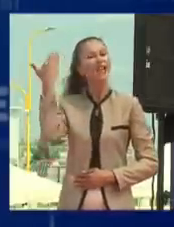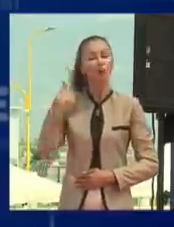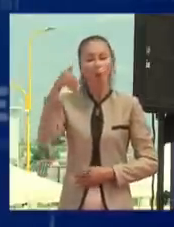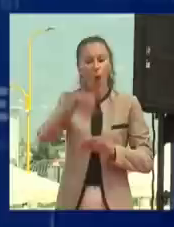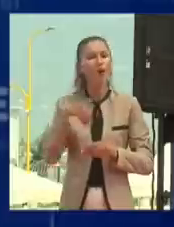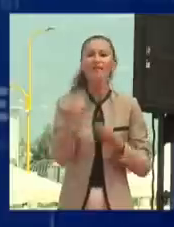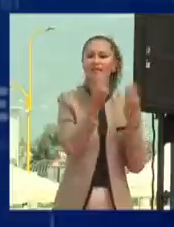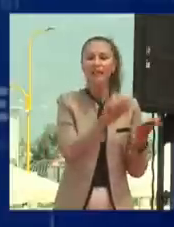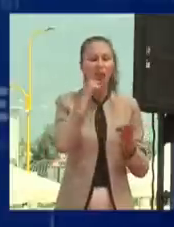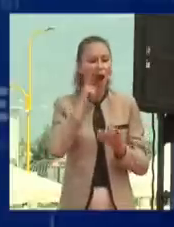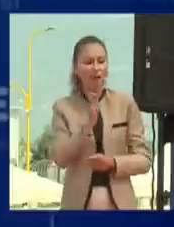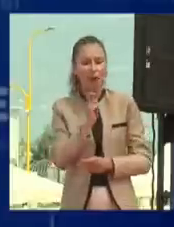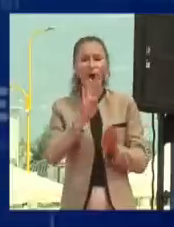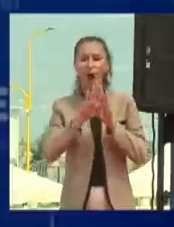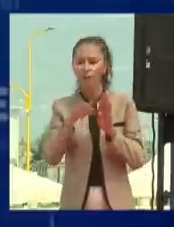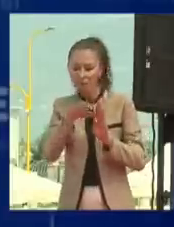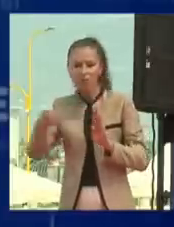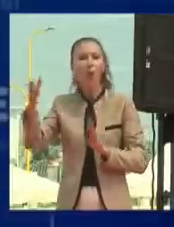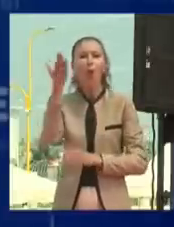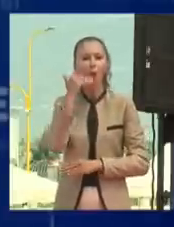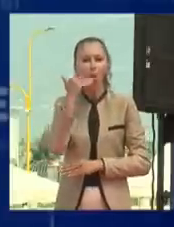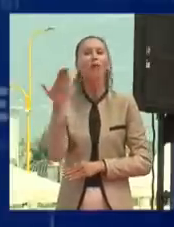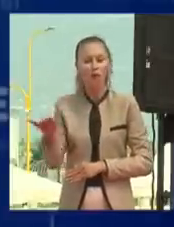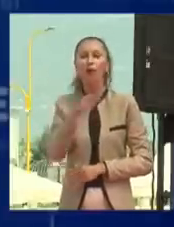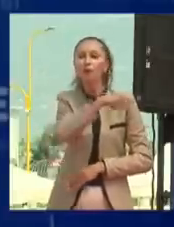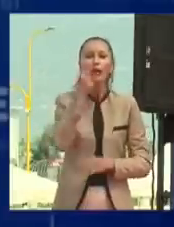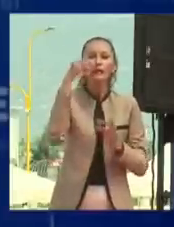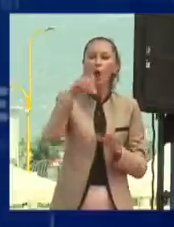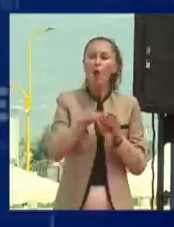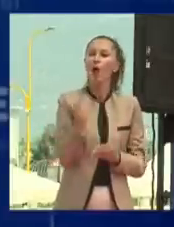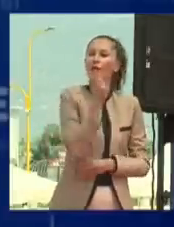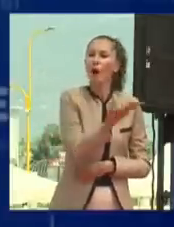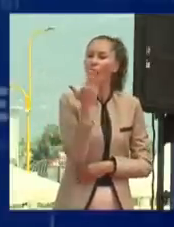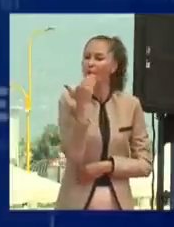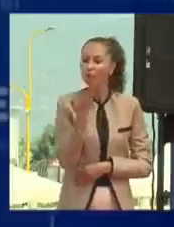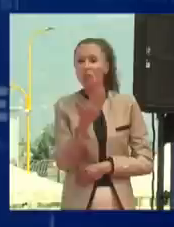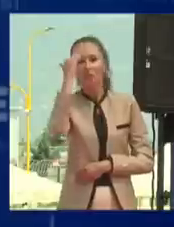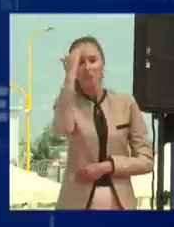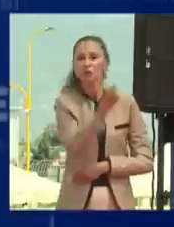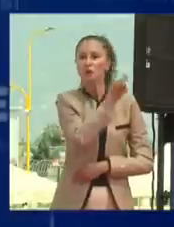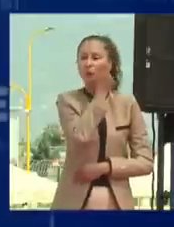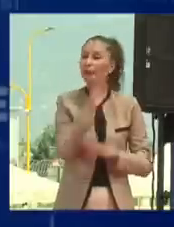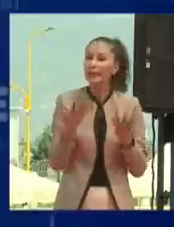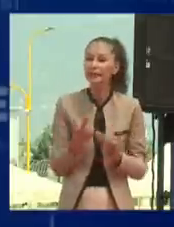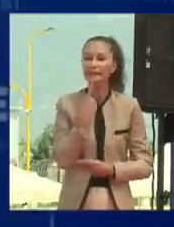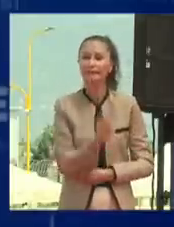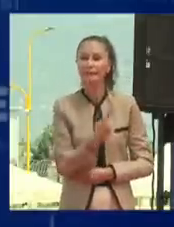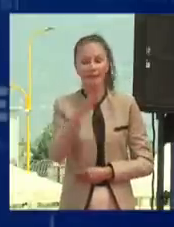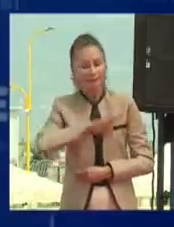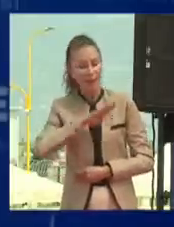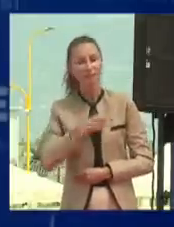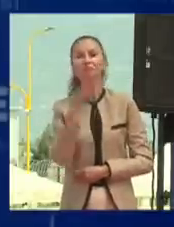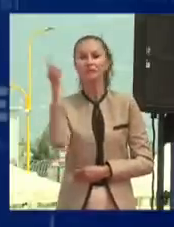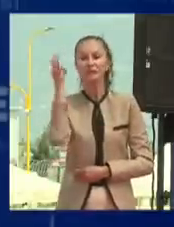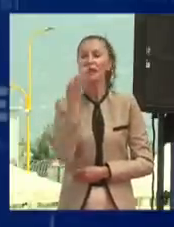oy verdiğimiz adam kapımızın önünden geçmedi. Bu insan gelip halimizi, hatırımızı sordu. Nasılsınız dedi. Dertlerimizi